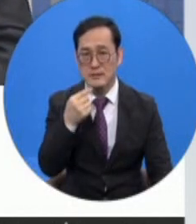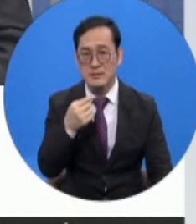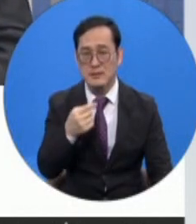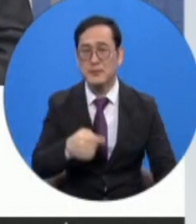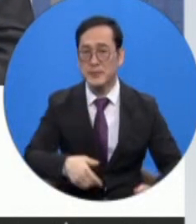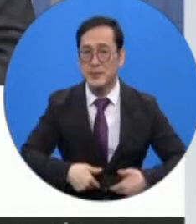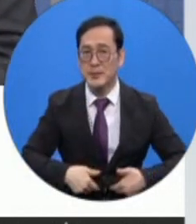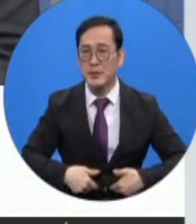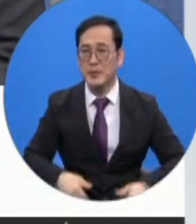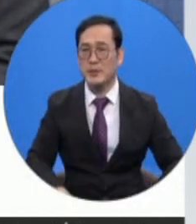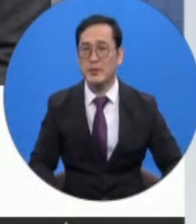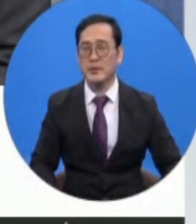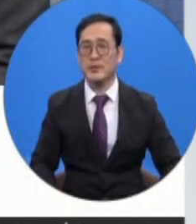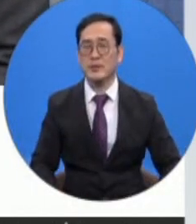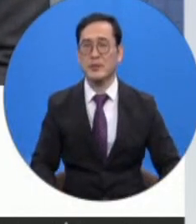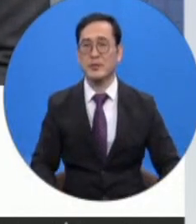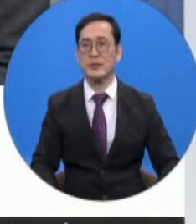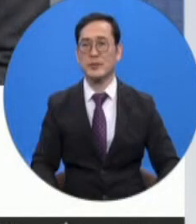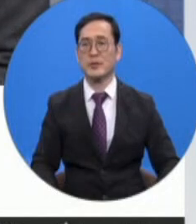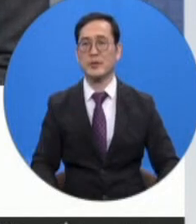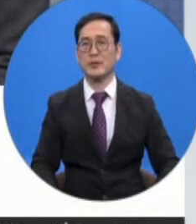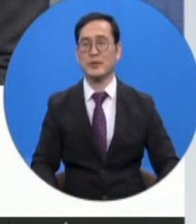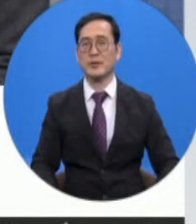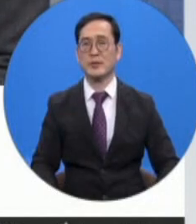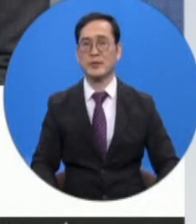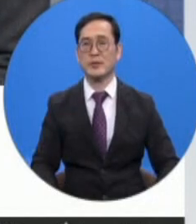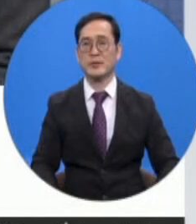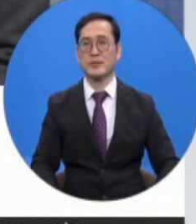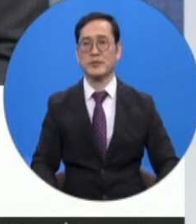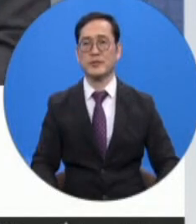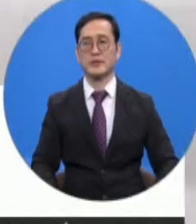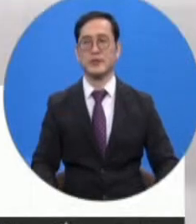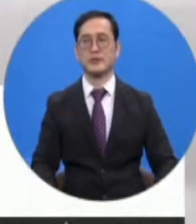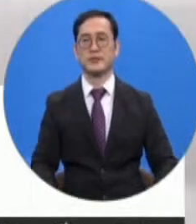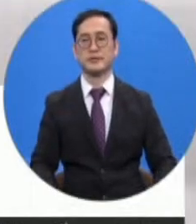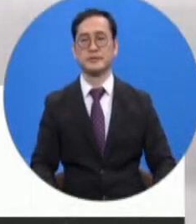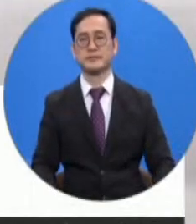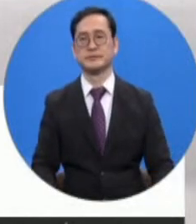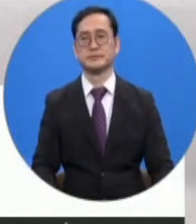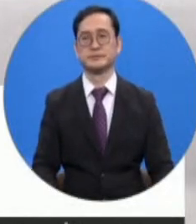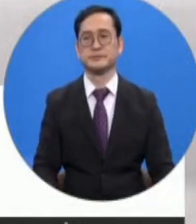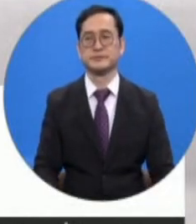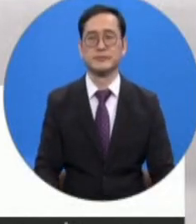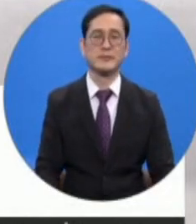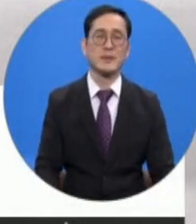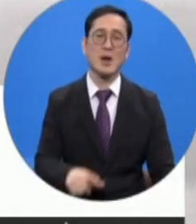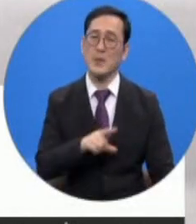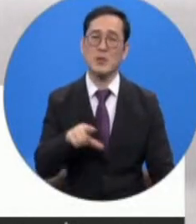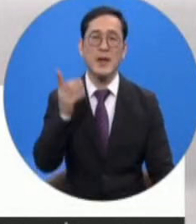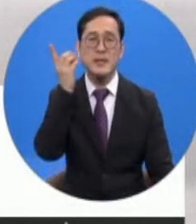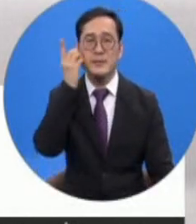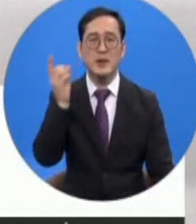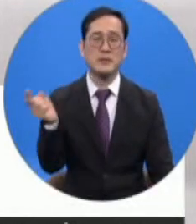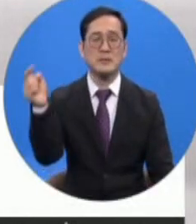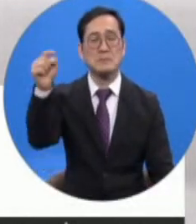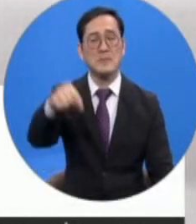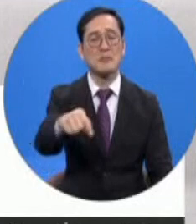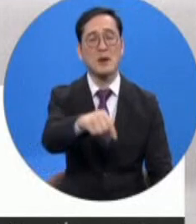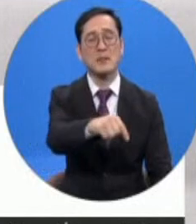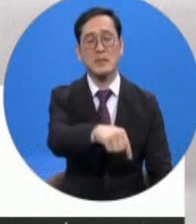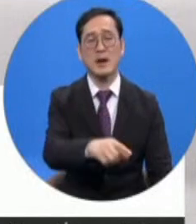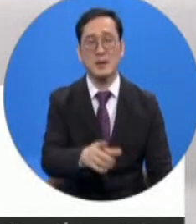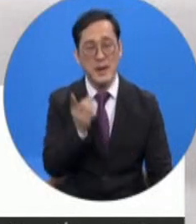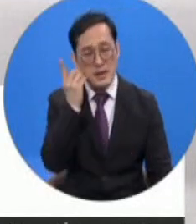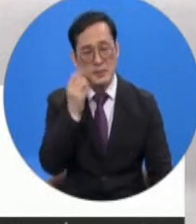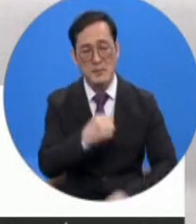다시 했잖아요. 이거 뭐 확인할 수 있는 방법 있습니까? 정확하게? 일단 제가 납득이 안 되는 게 핸드폰이 길에 떨어져 있다고 해가지고 아무나 주워가면